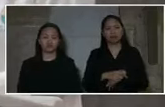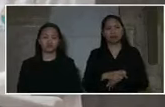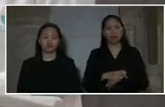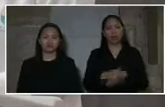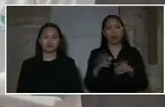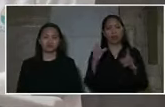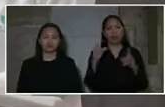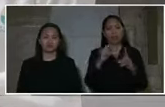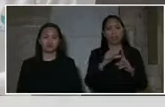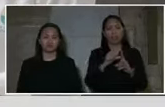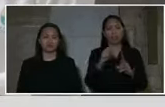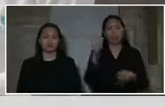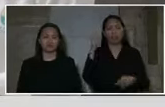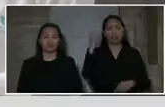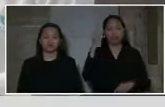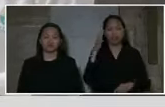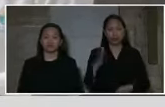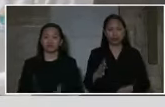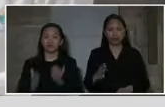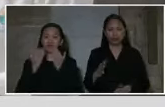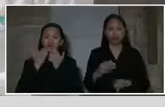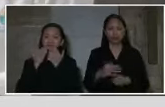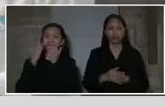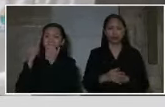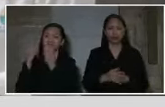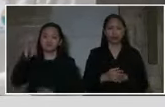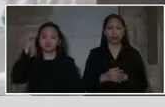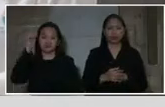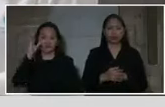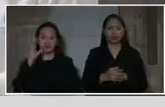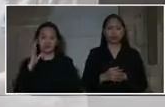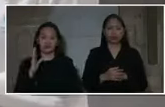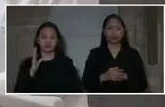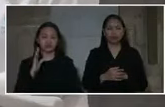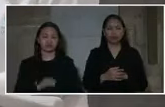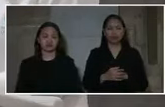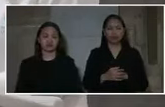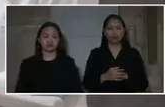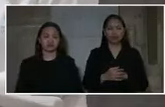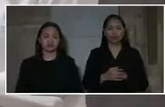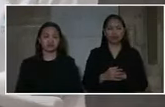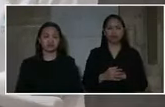Ang salita ng Diyos. Salamat sa Diyos.